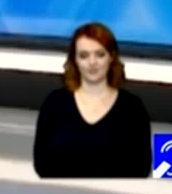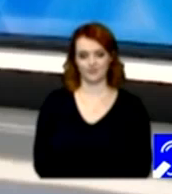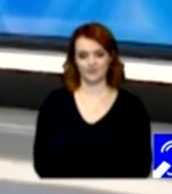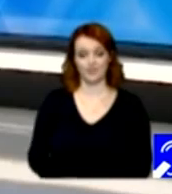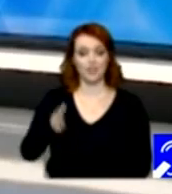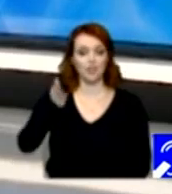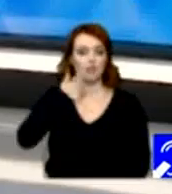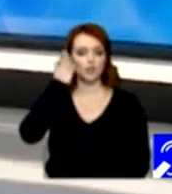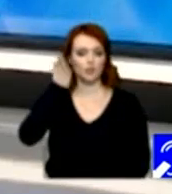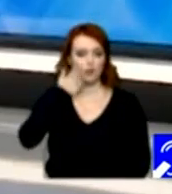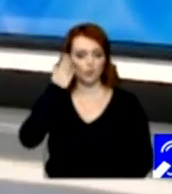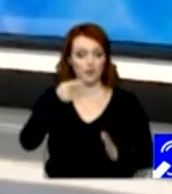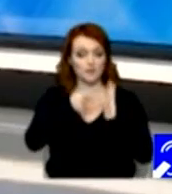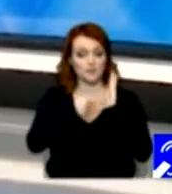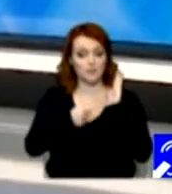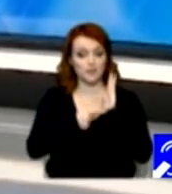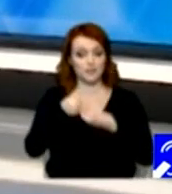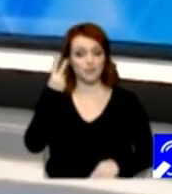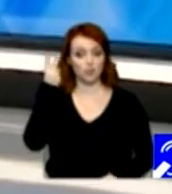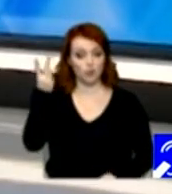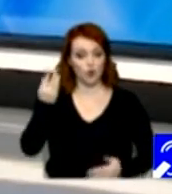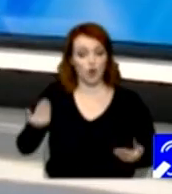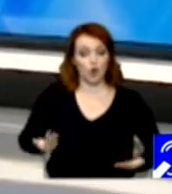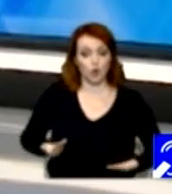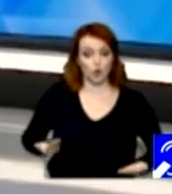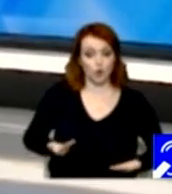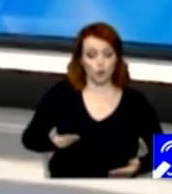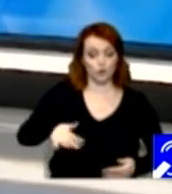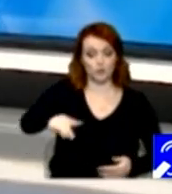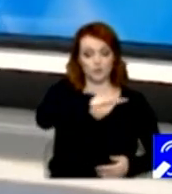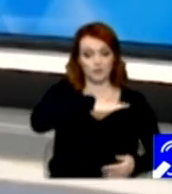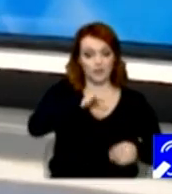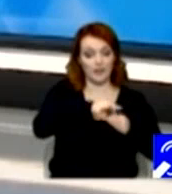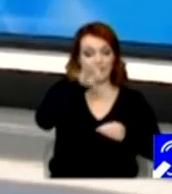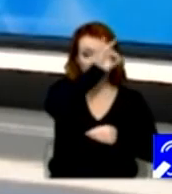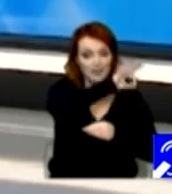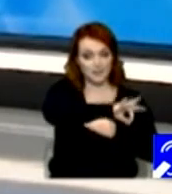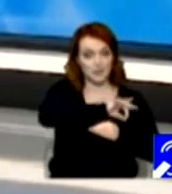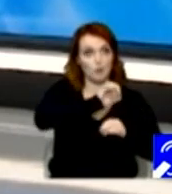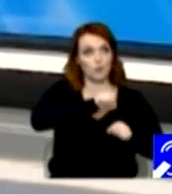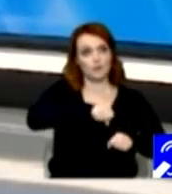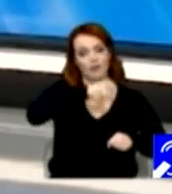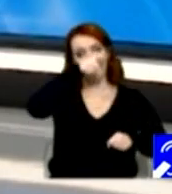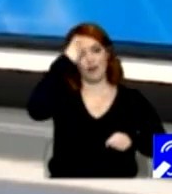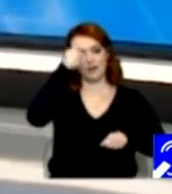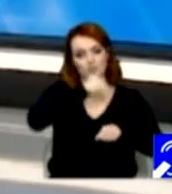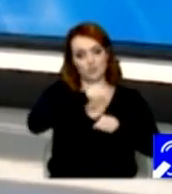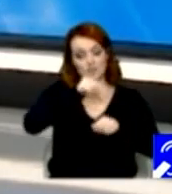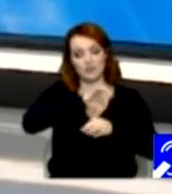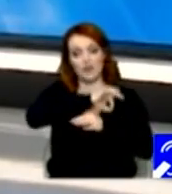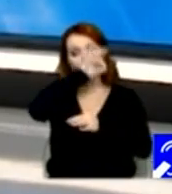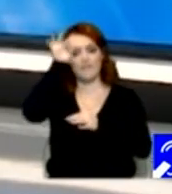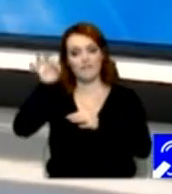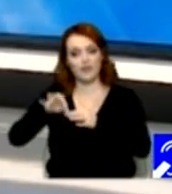România este împărțită în două în timp ce locuitorii din regiunile estice pot scoate tricourile în vest și nord